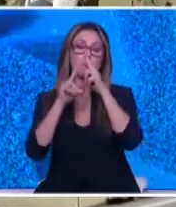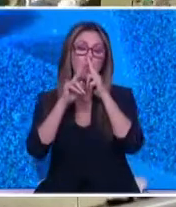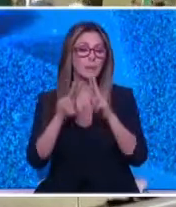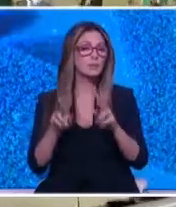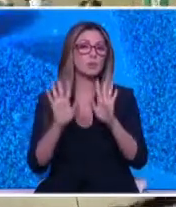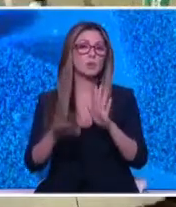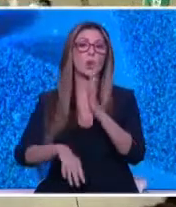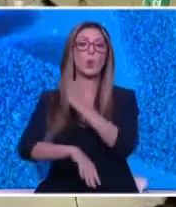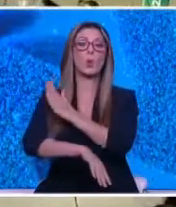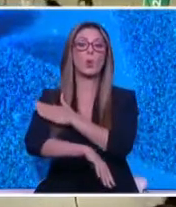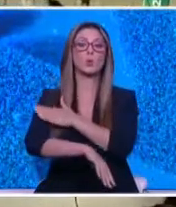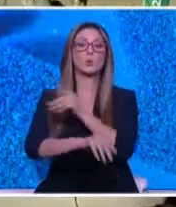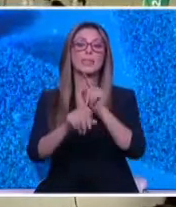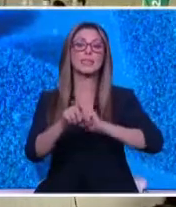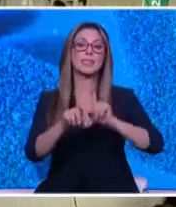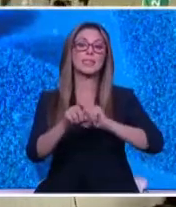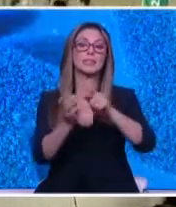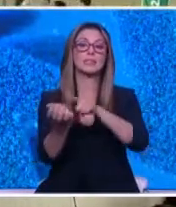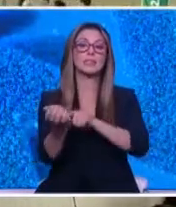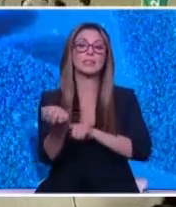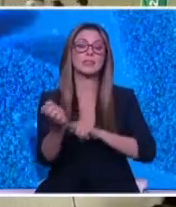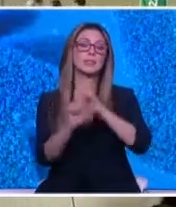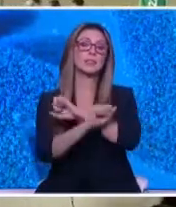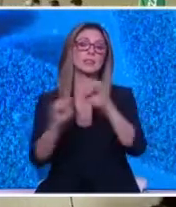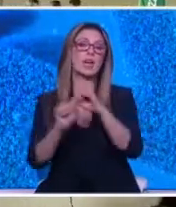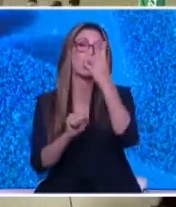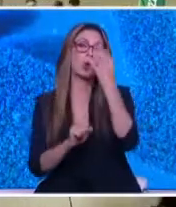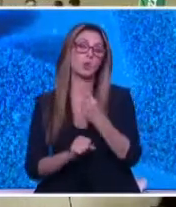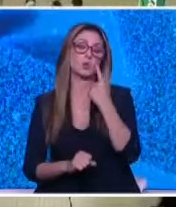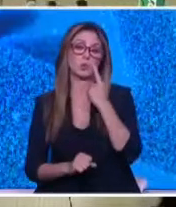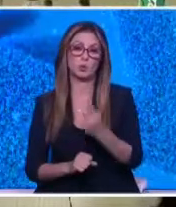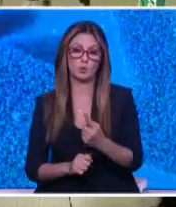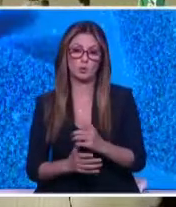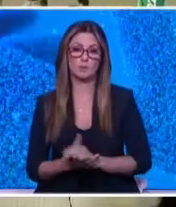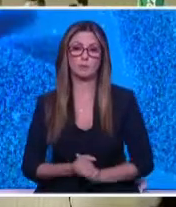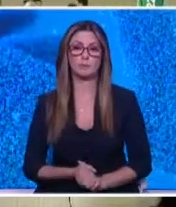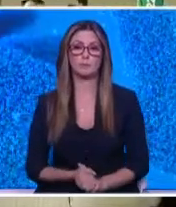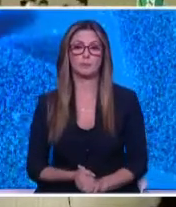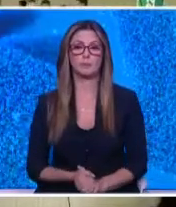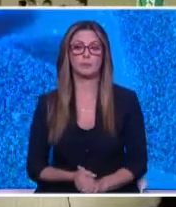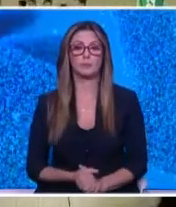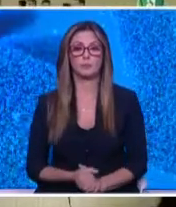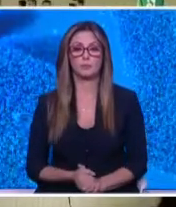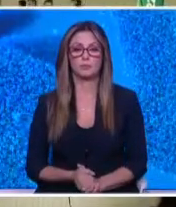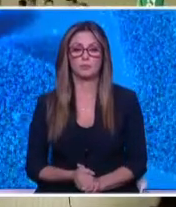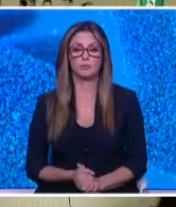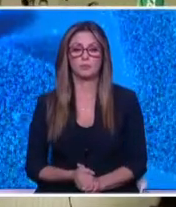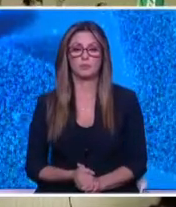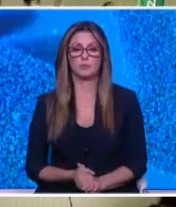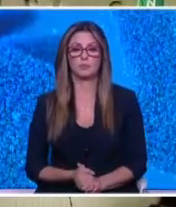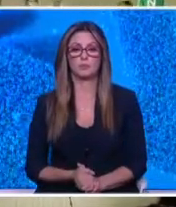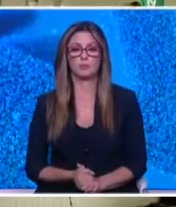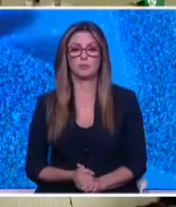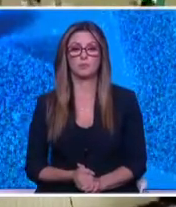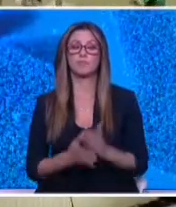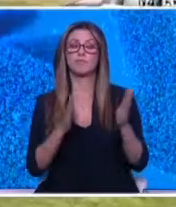şekilde kolundaki sinirlerde ciddi şekilde hasar olduğu, yani kolunda da bir hasar oluşabileceğinden bahsediliyor.